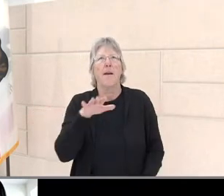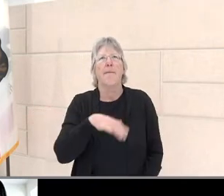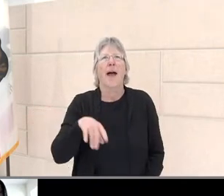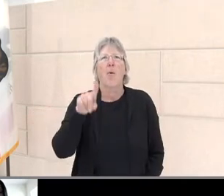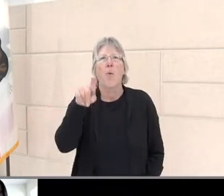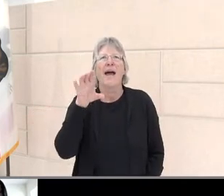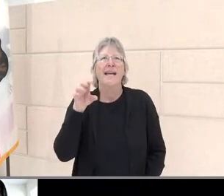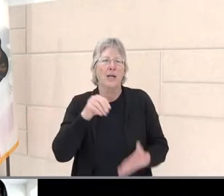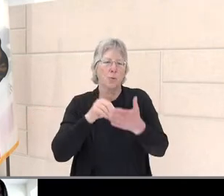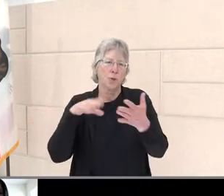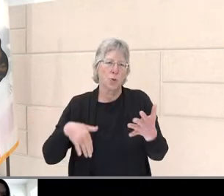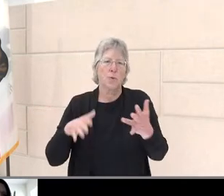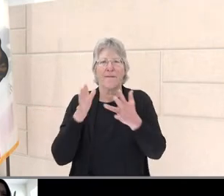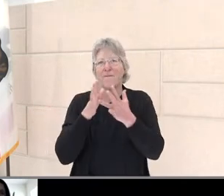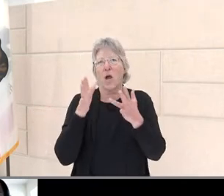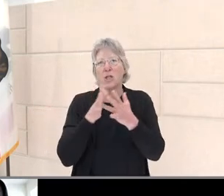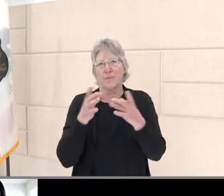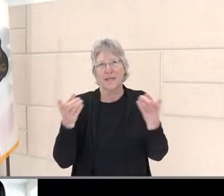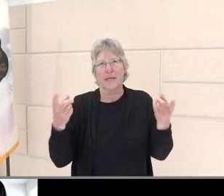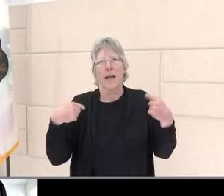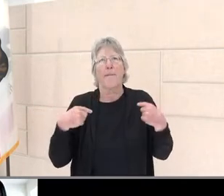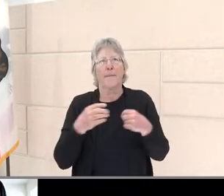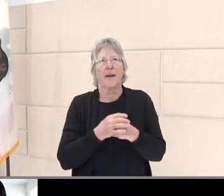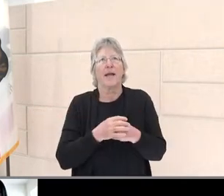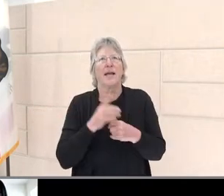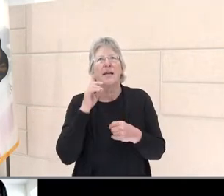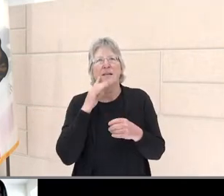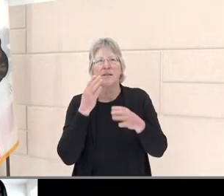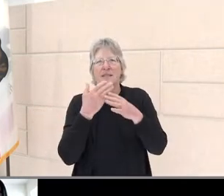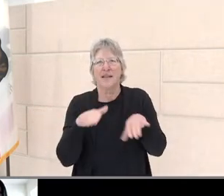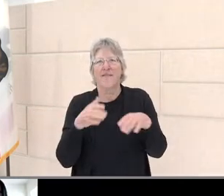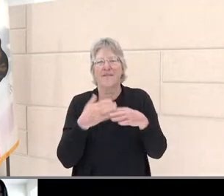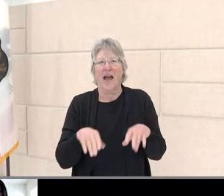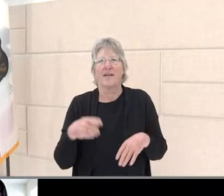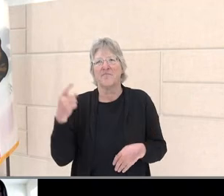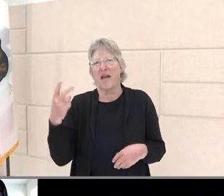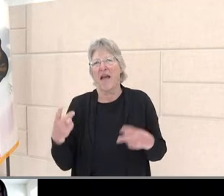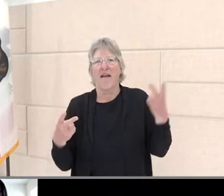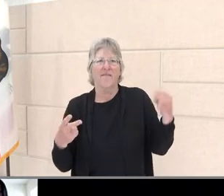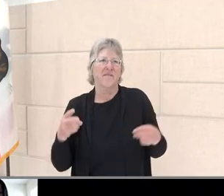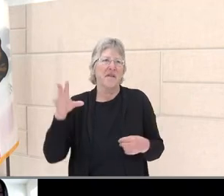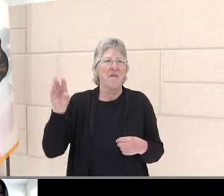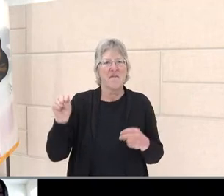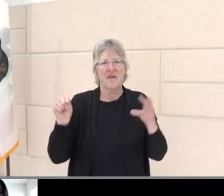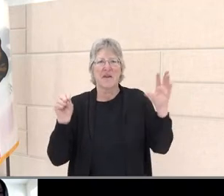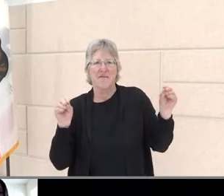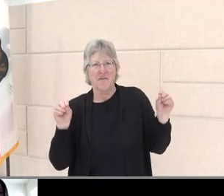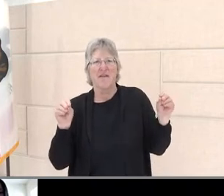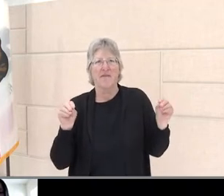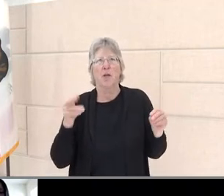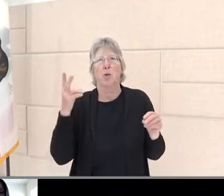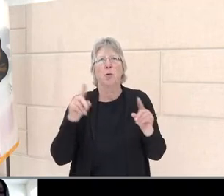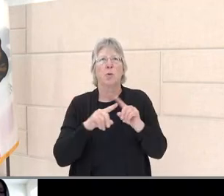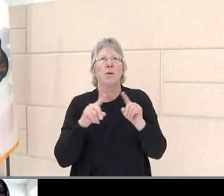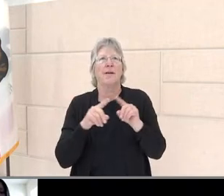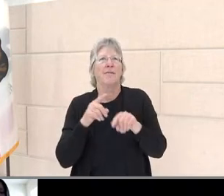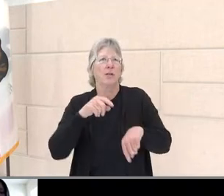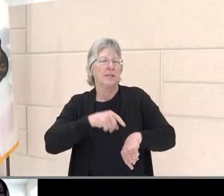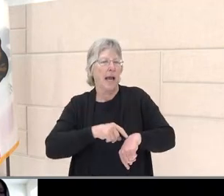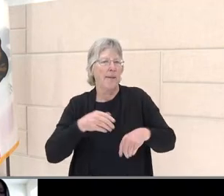សាលារៀនពីព្រោះអីយើងមានសិស្សប្រហែលជា100នាក់ហ្នឹងរៀនថ្នាក់ទី9ឡោះហើយយើងបំបីពួក